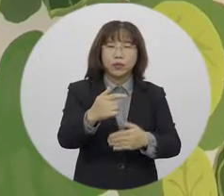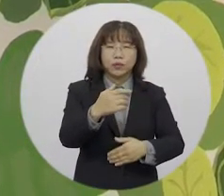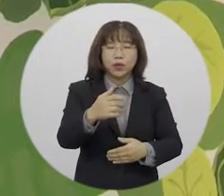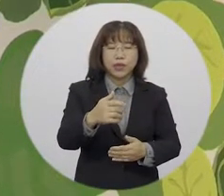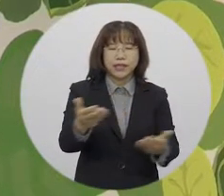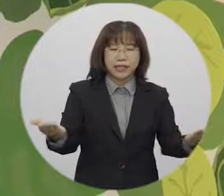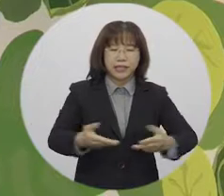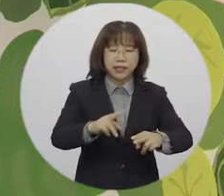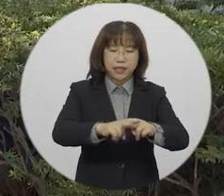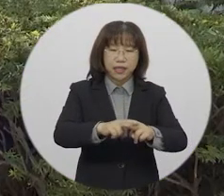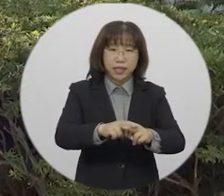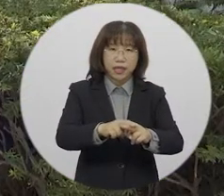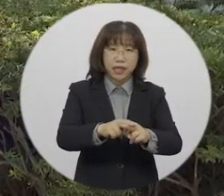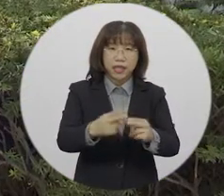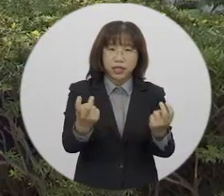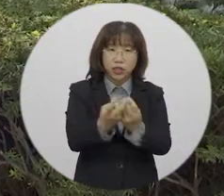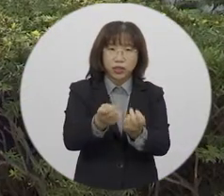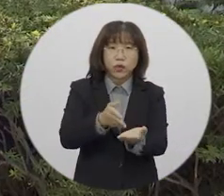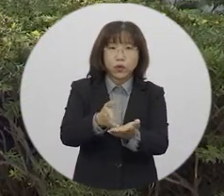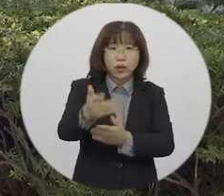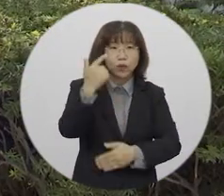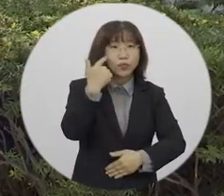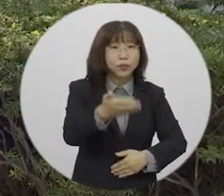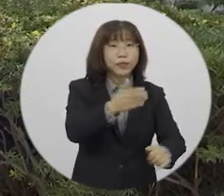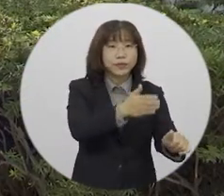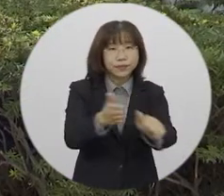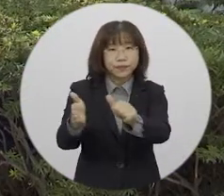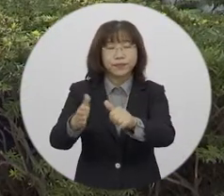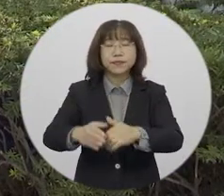또는 강서구청 일자리 정책과로 문의하면 됩니다.